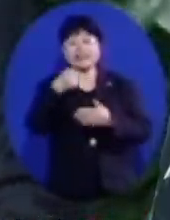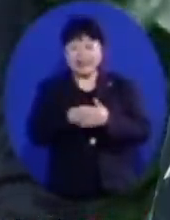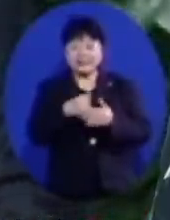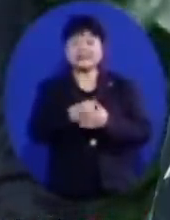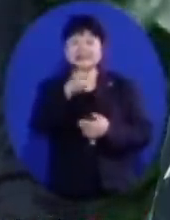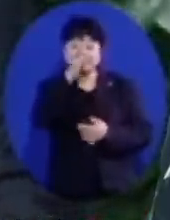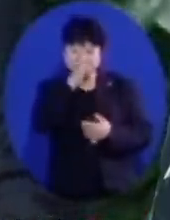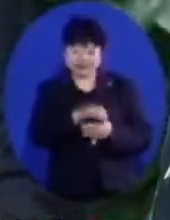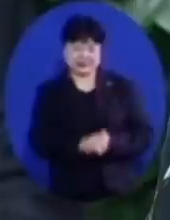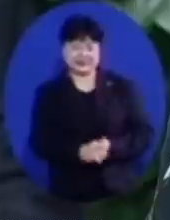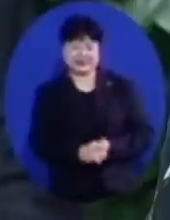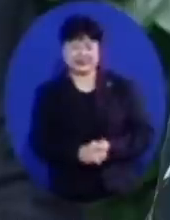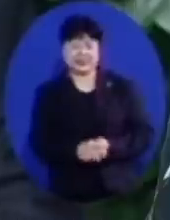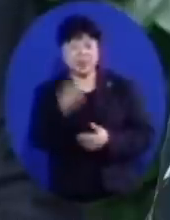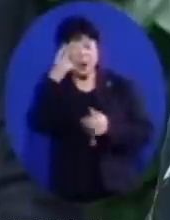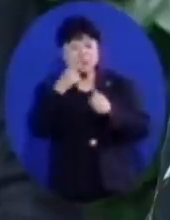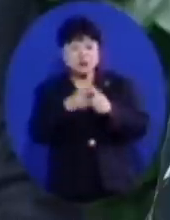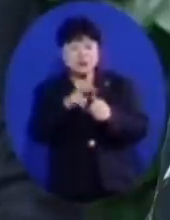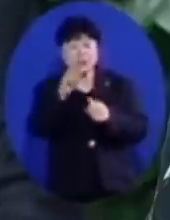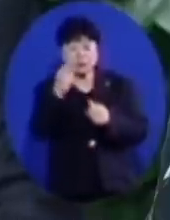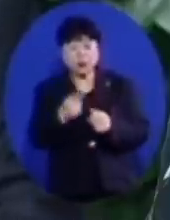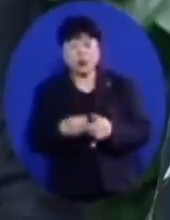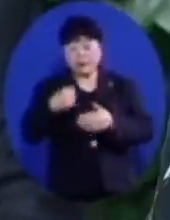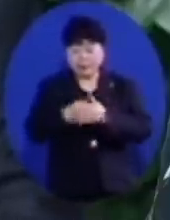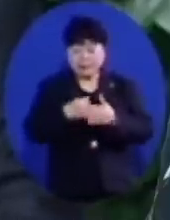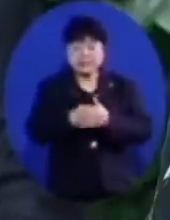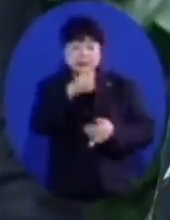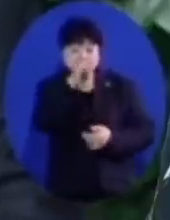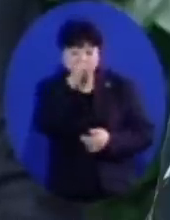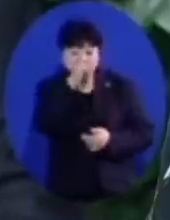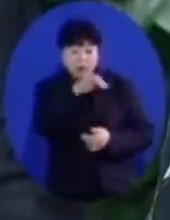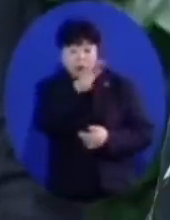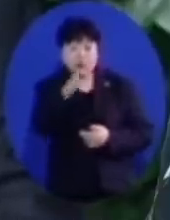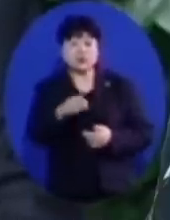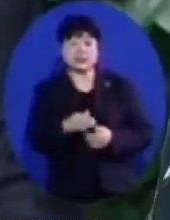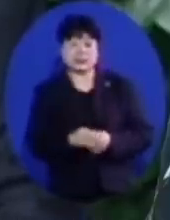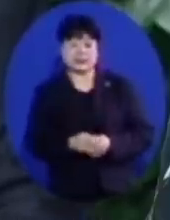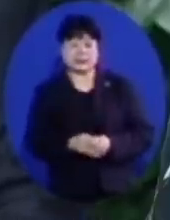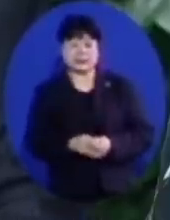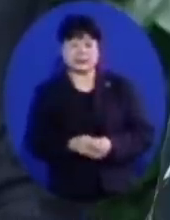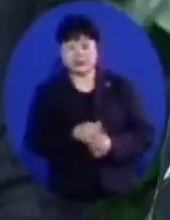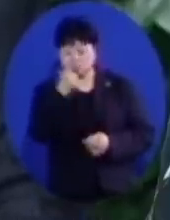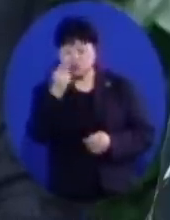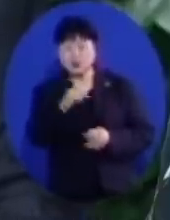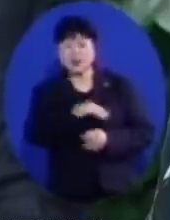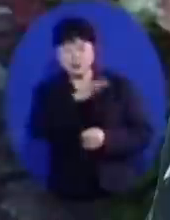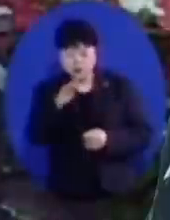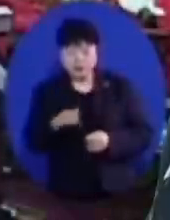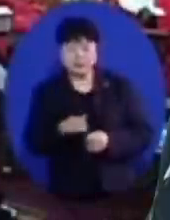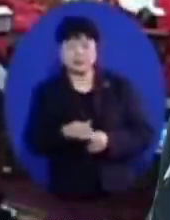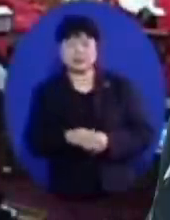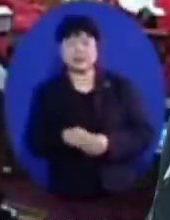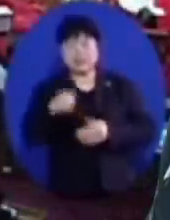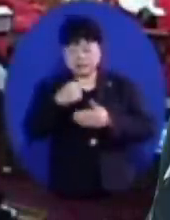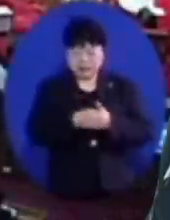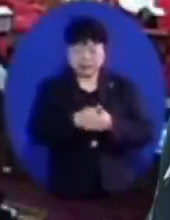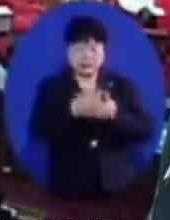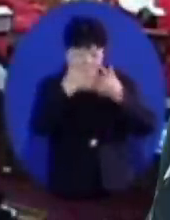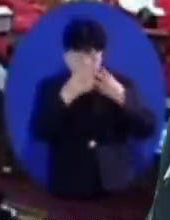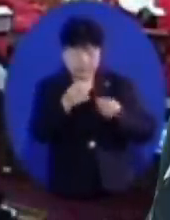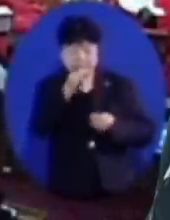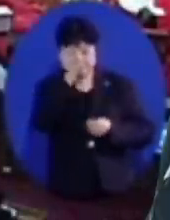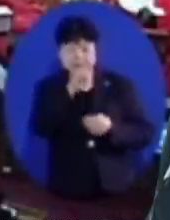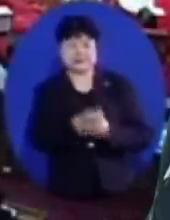탄식했습니다 바울조차 탄식을 했으니 우리 같은 조물회야 뭐 탄식하고도 남으면